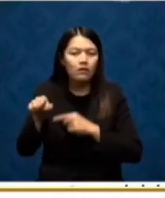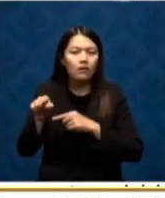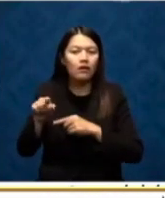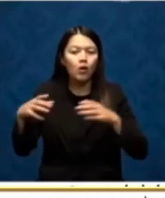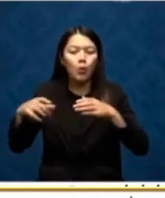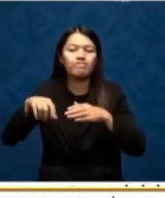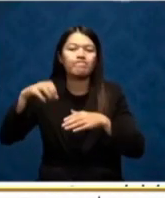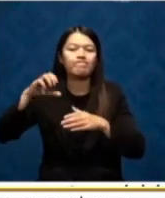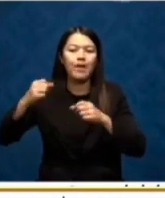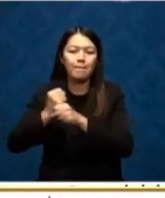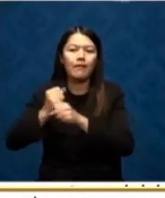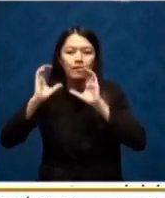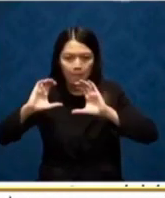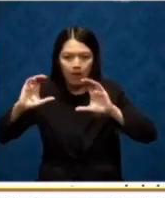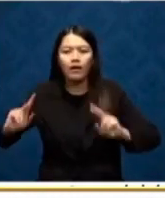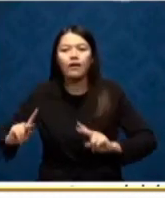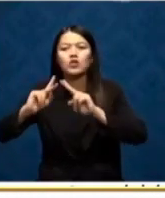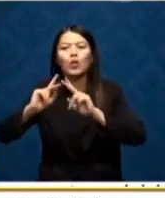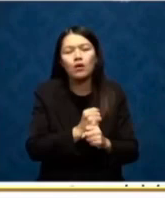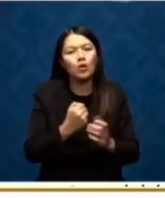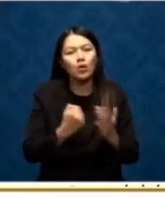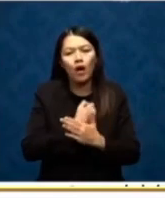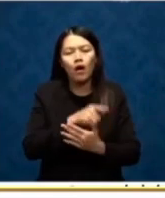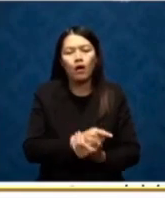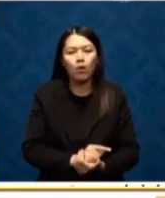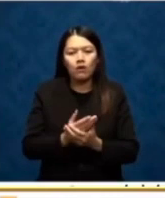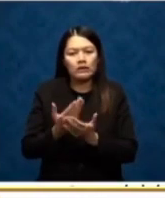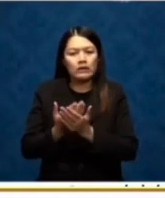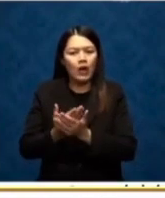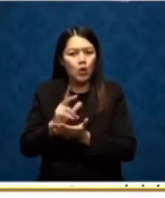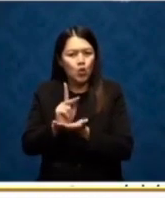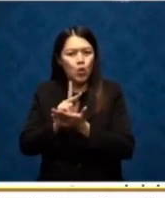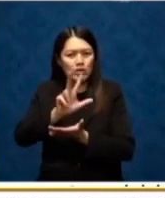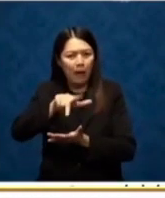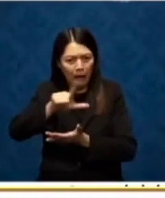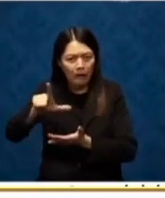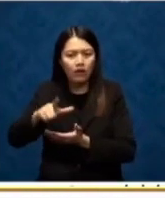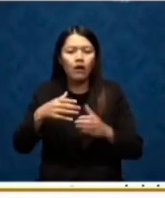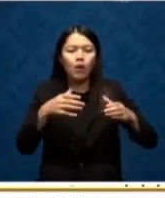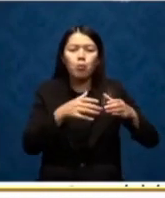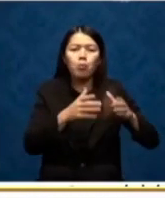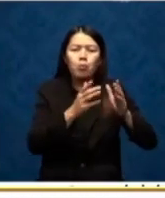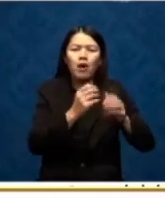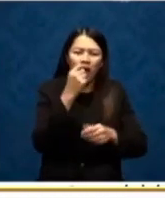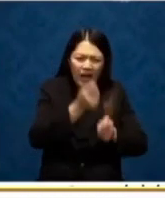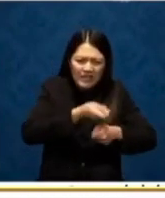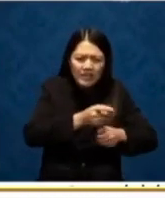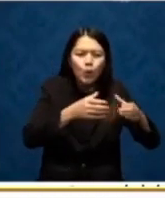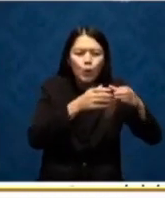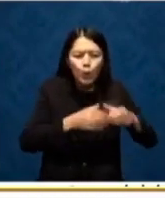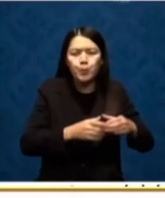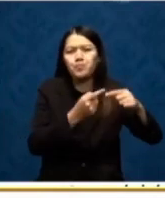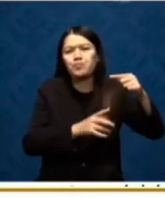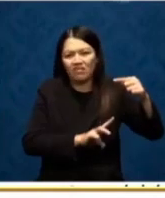่เป็นหนวยงานของรฐอยู่ในกระสวงกระเศษและสากรไม่นาเชื่อนะครัมีกลมวิศากิเพียงแค่ 7 กลุมเทานั้